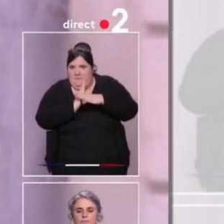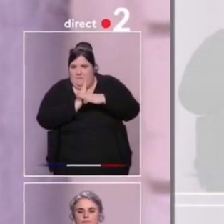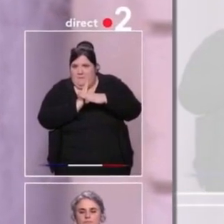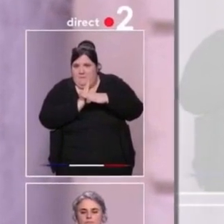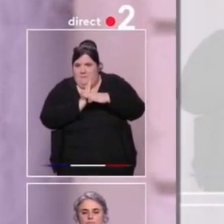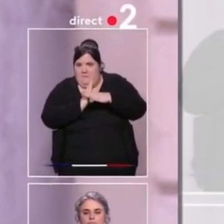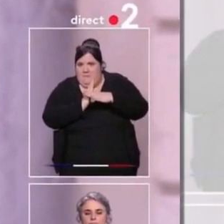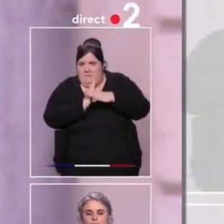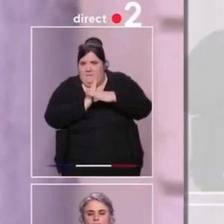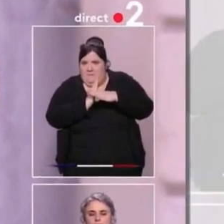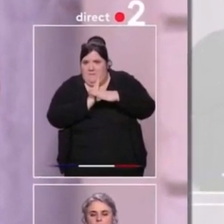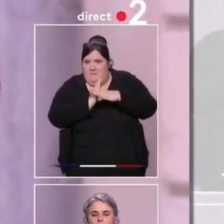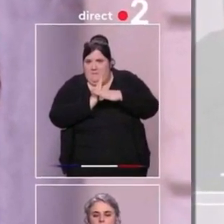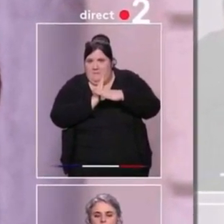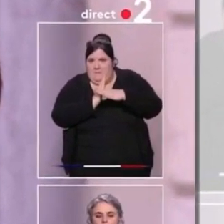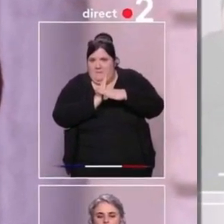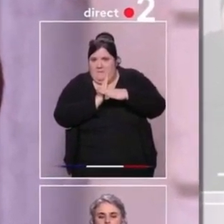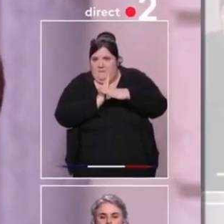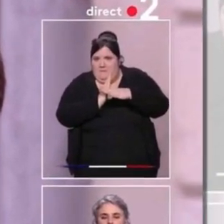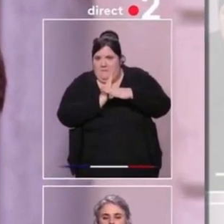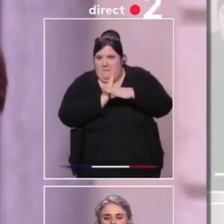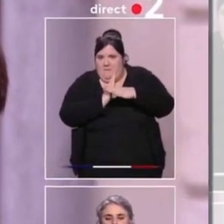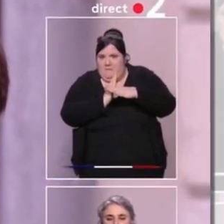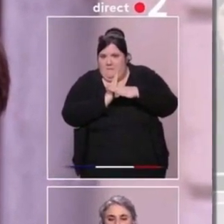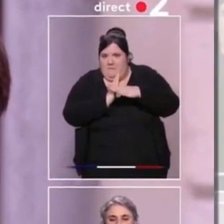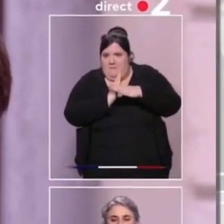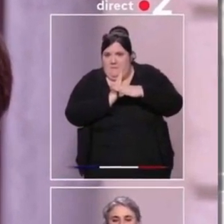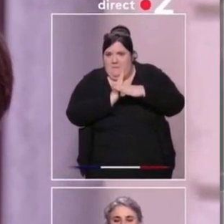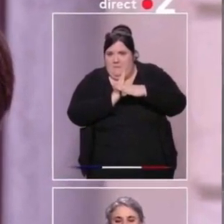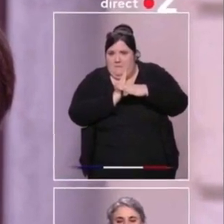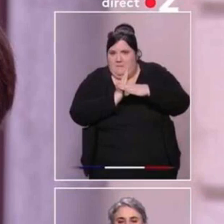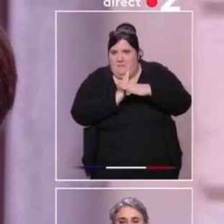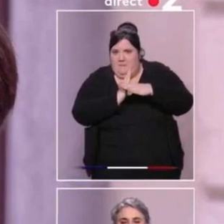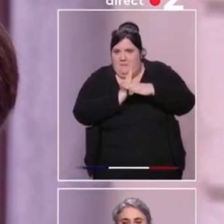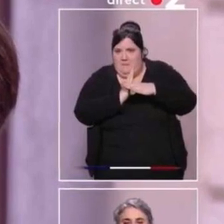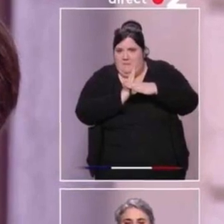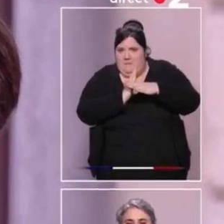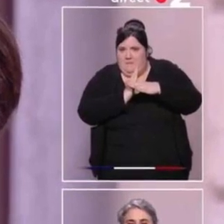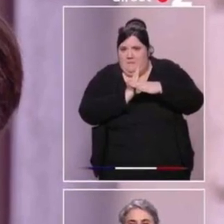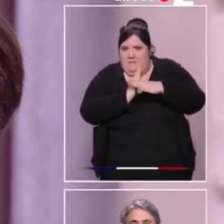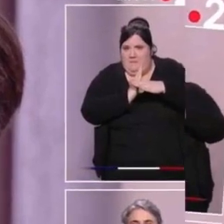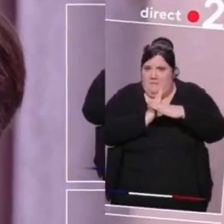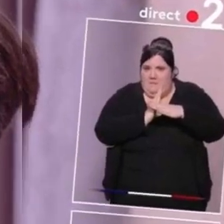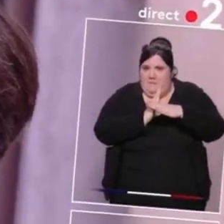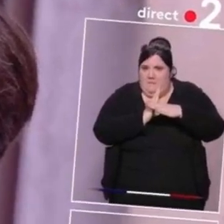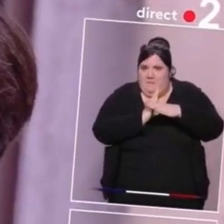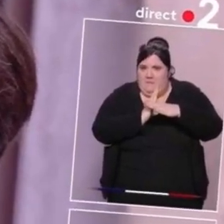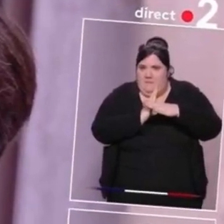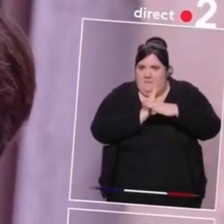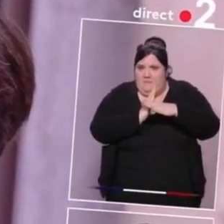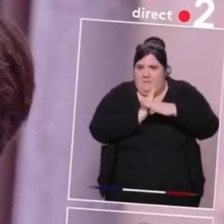Un ventilo please pour Julianne Bugier avant qu'il disparaisse totalement, a suggéré une autre internaute.